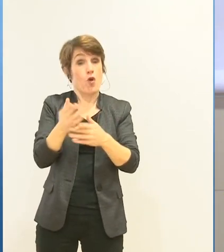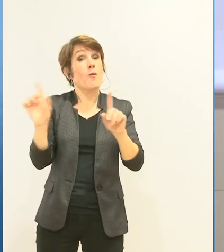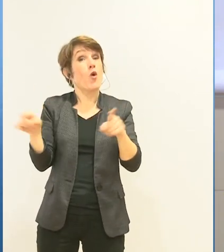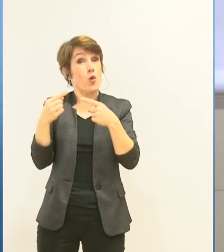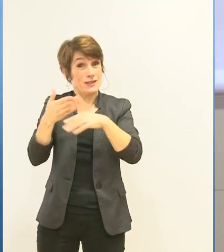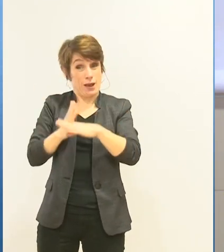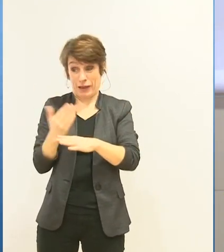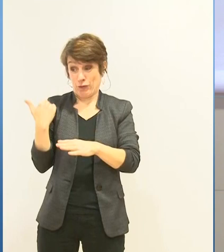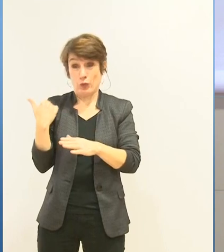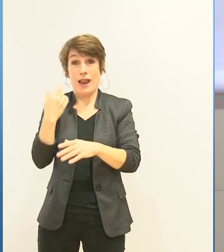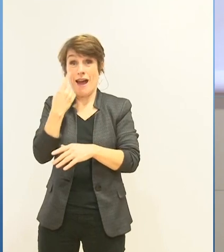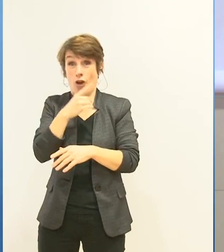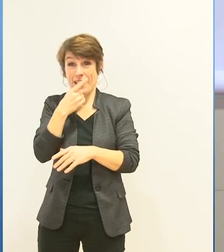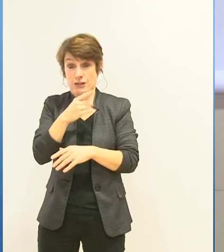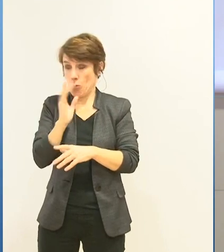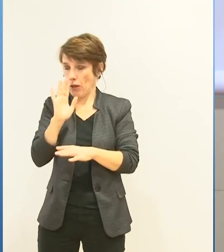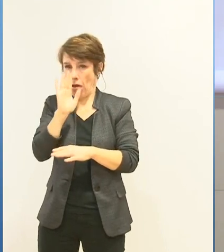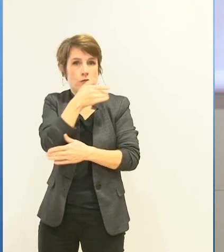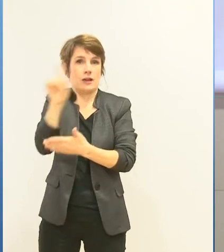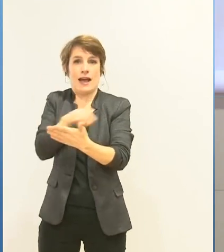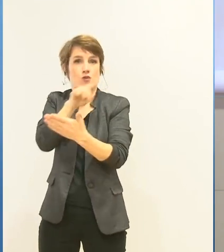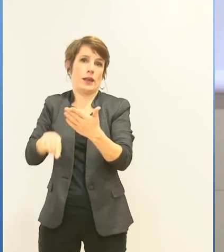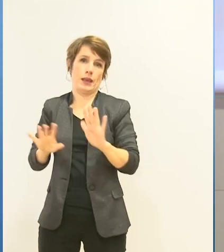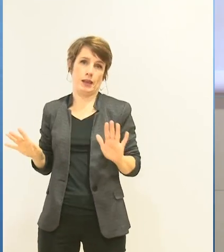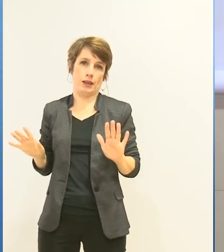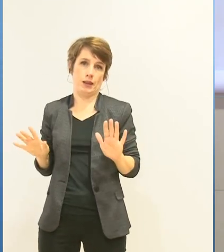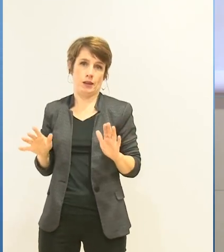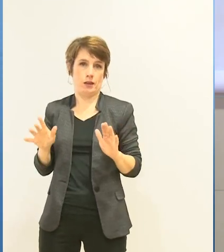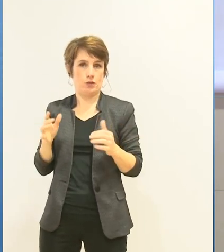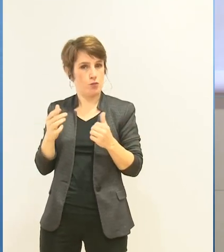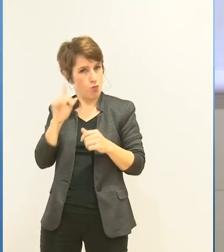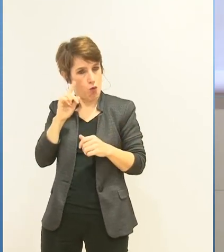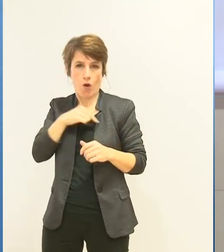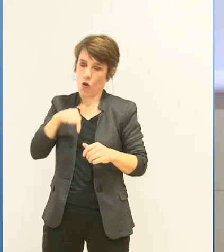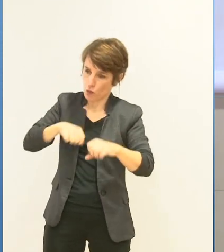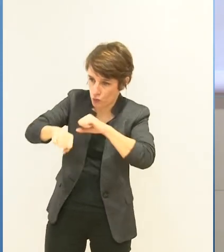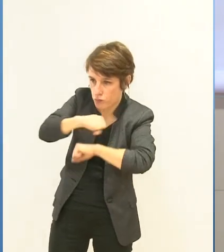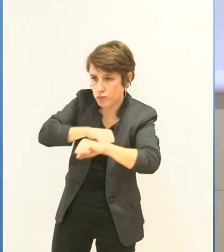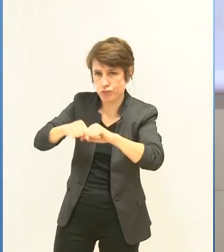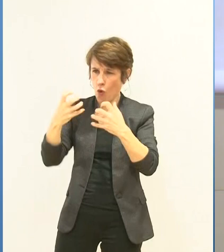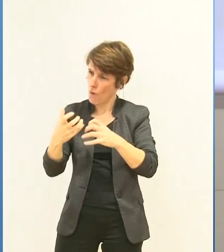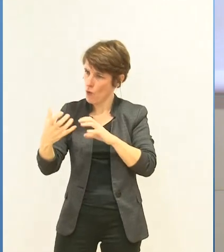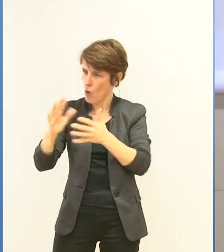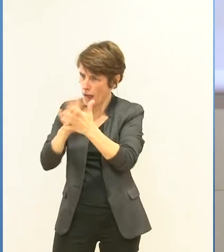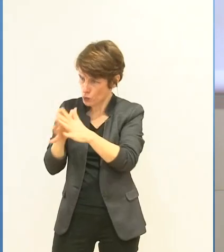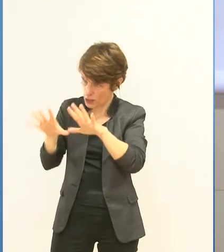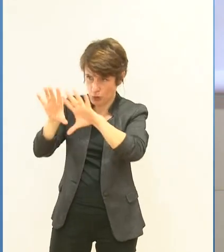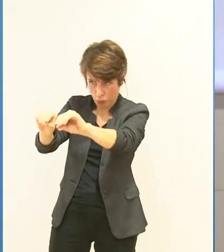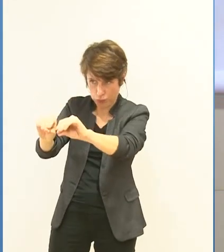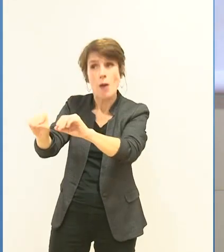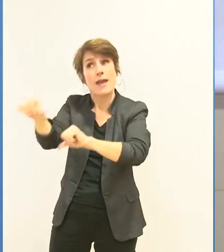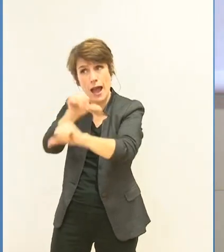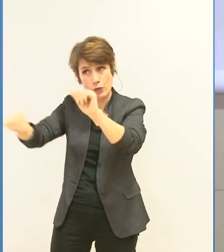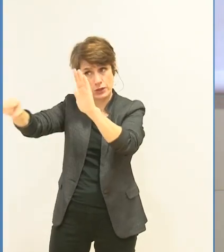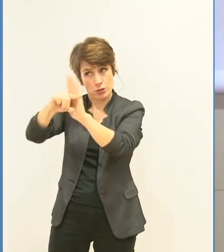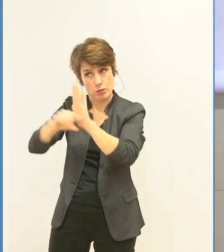annulée nous travaillons dans le même temps à la régularisation de leurs occupations pour ce qui concerne de notre responsabilité